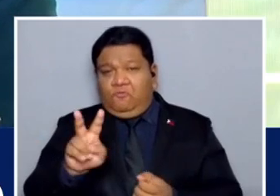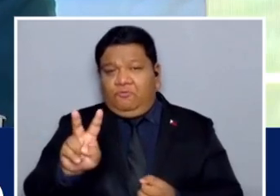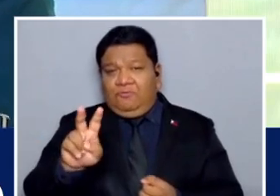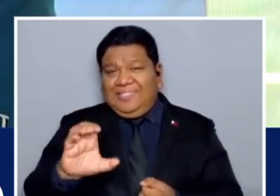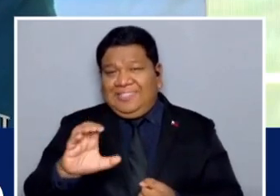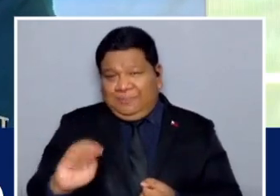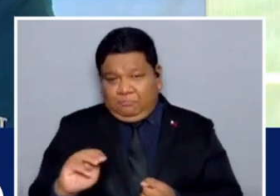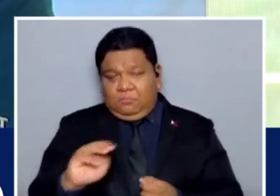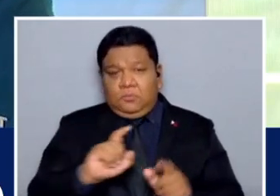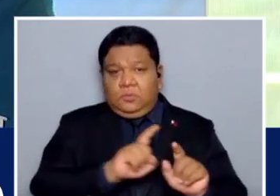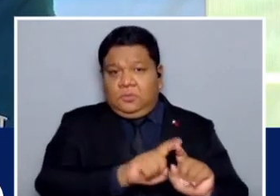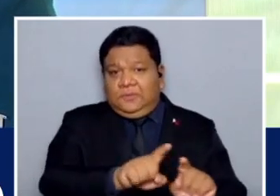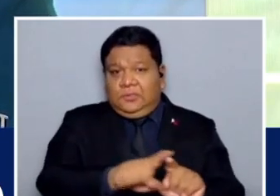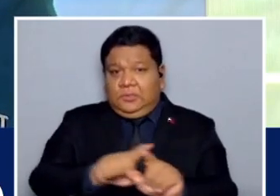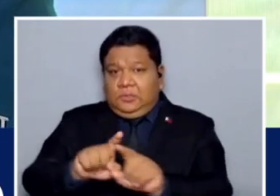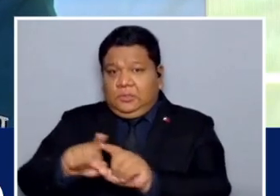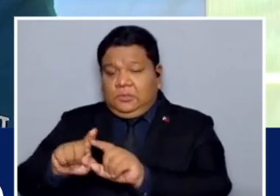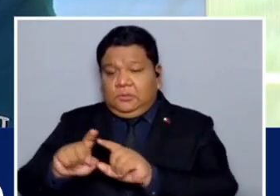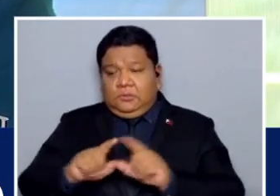different